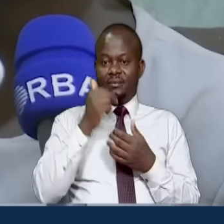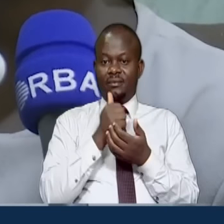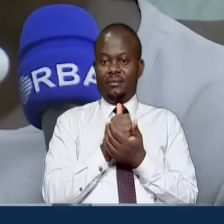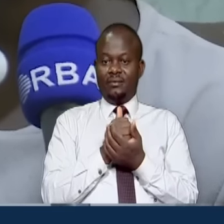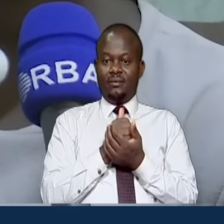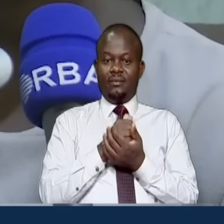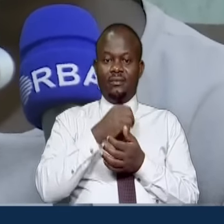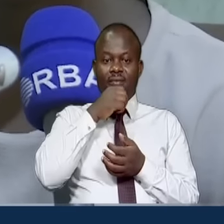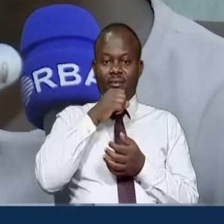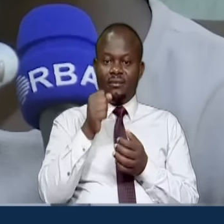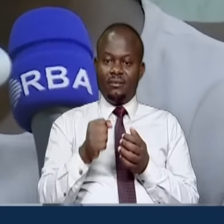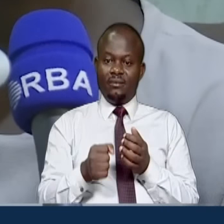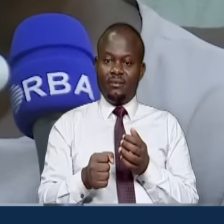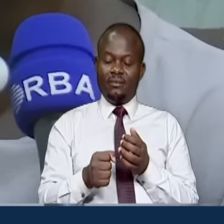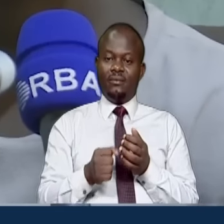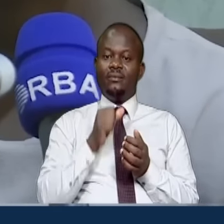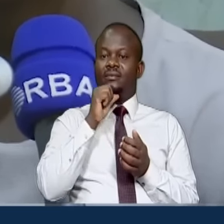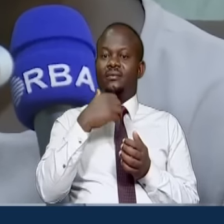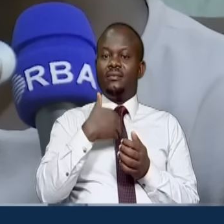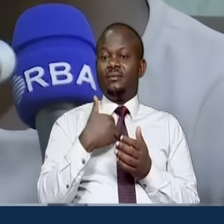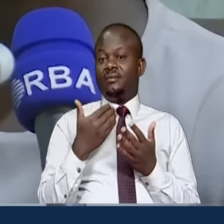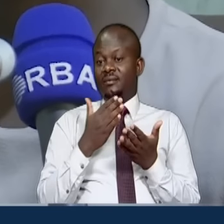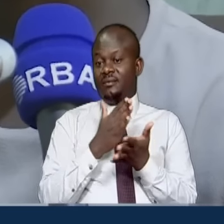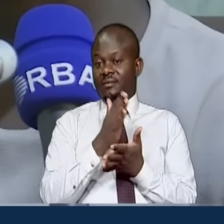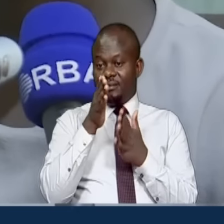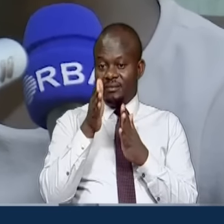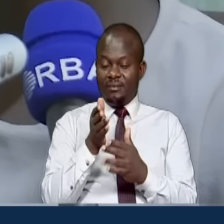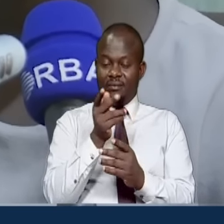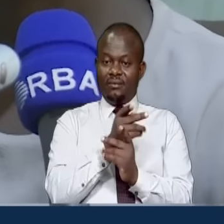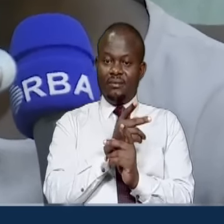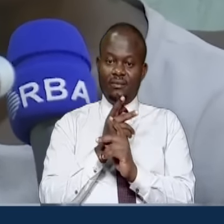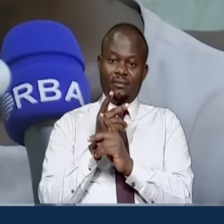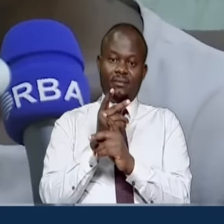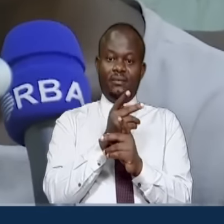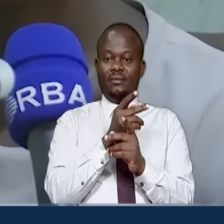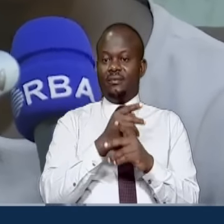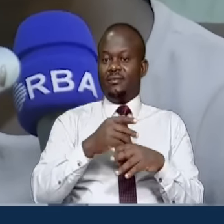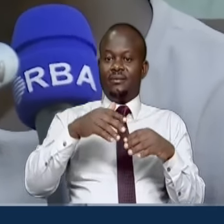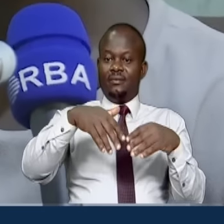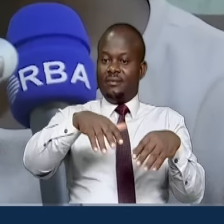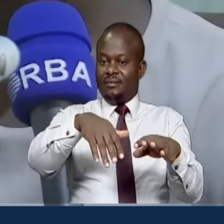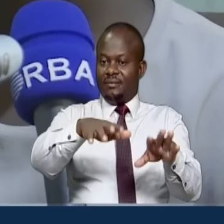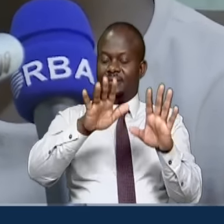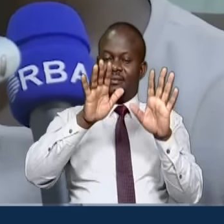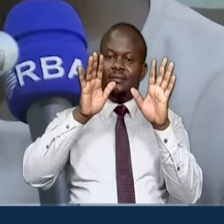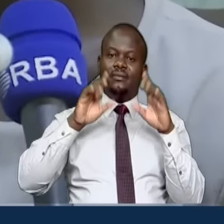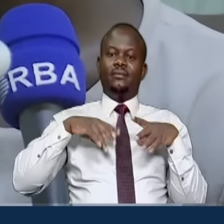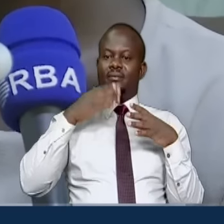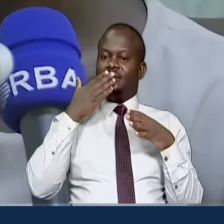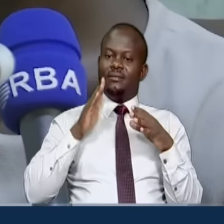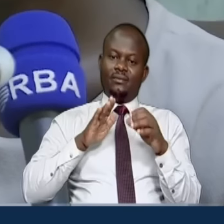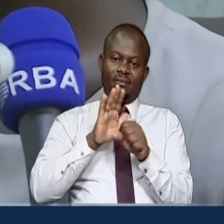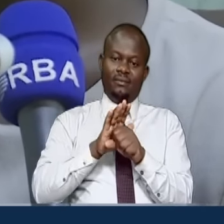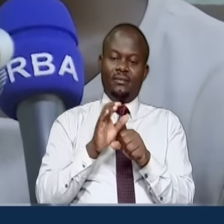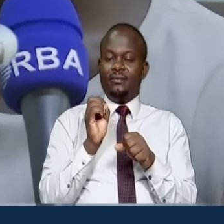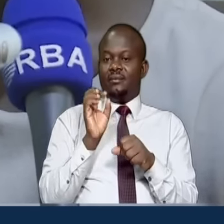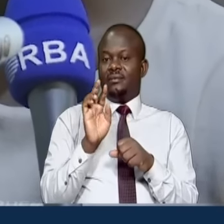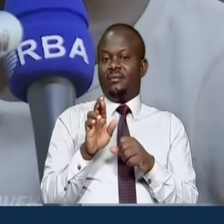arakuze adafite nyine umuntu umwitaho baramutereranye yababayeho nabi cyane